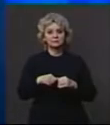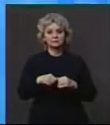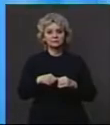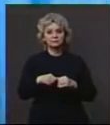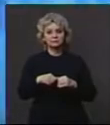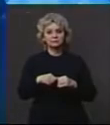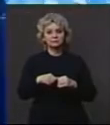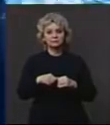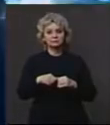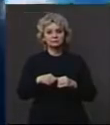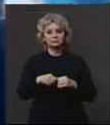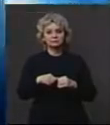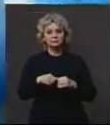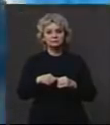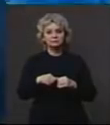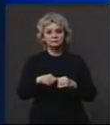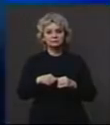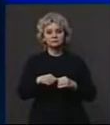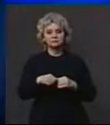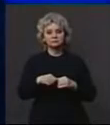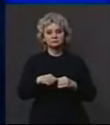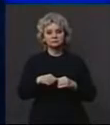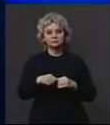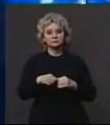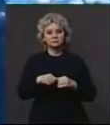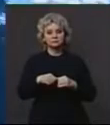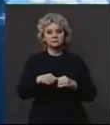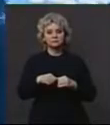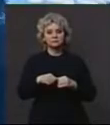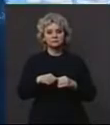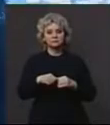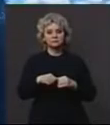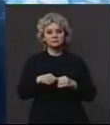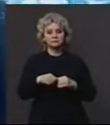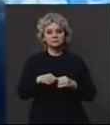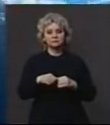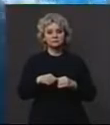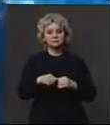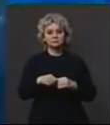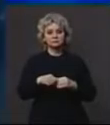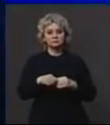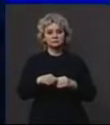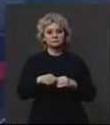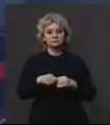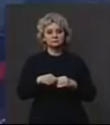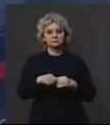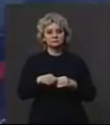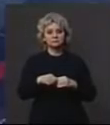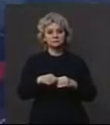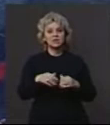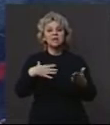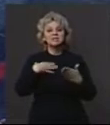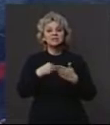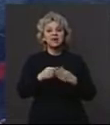судьбе, я боюсь упустить мечту. В